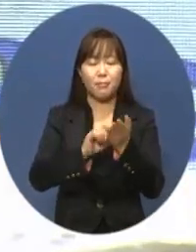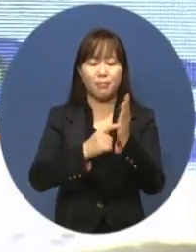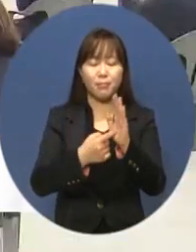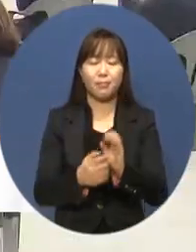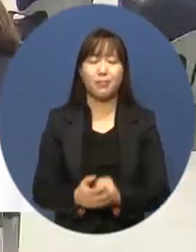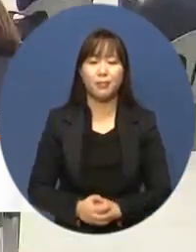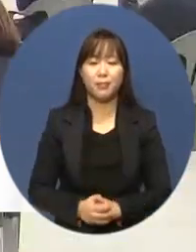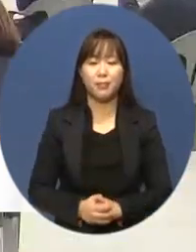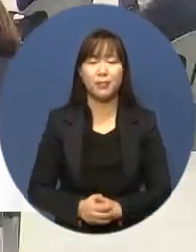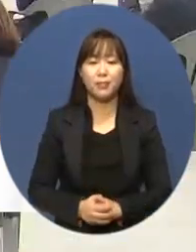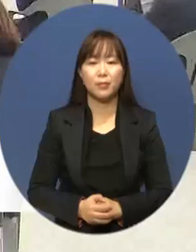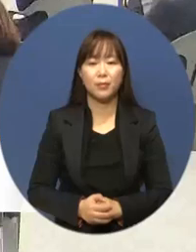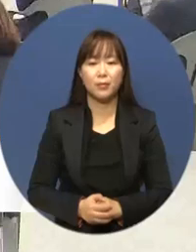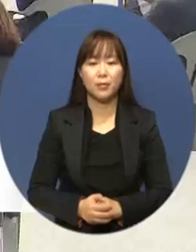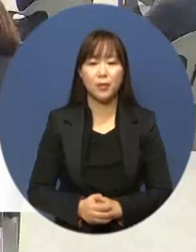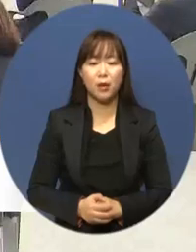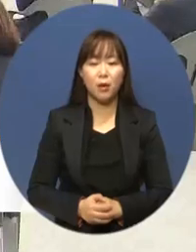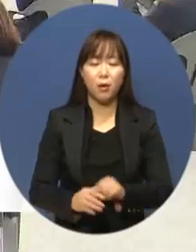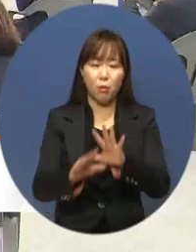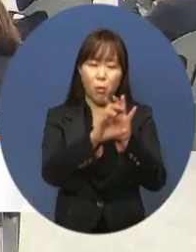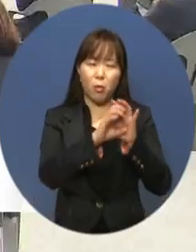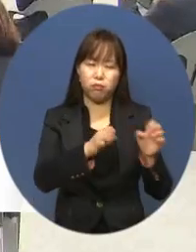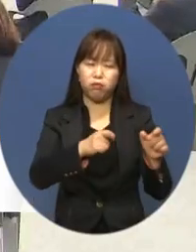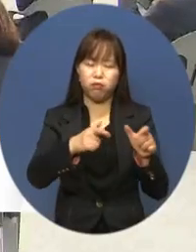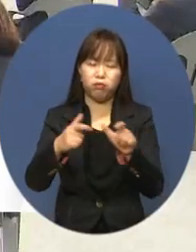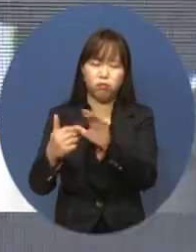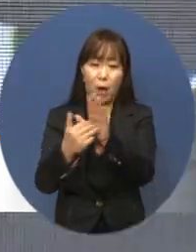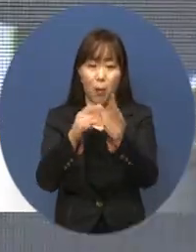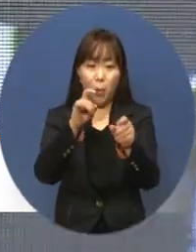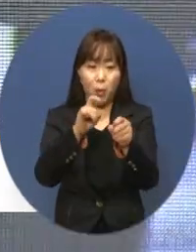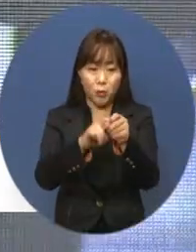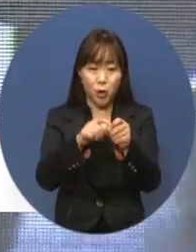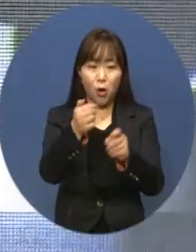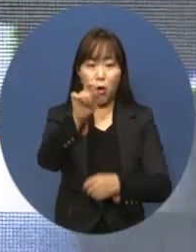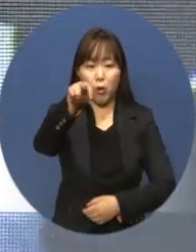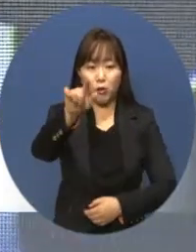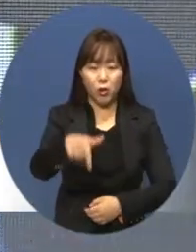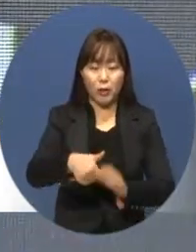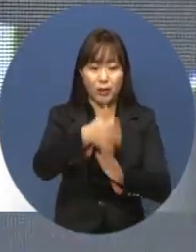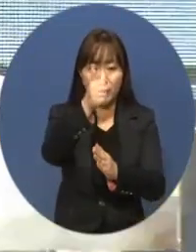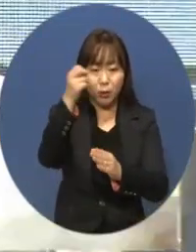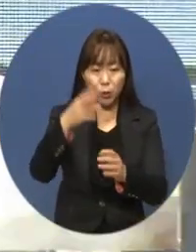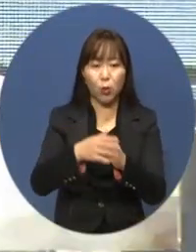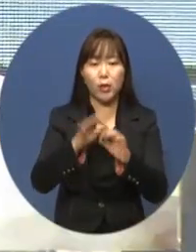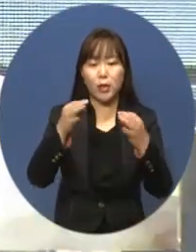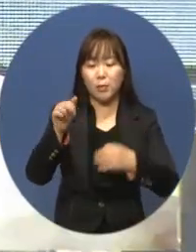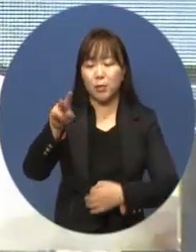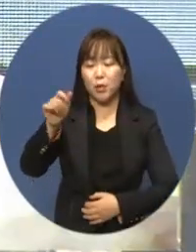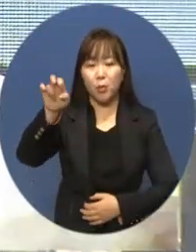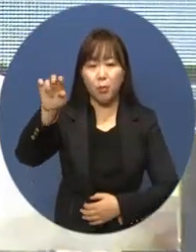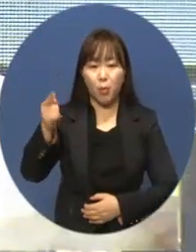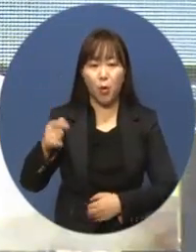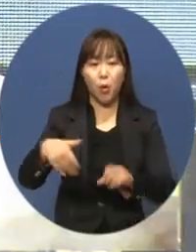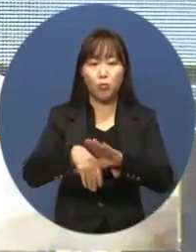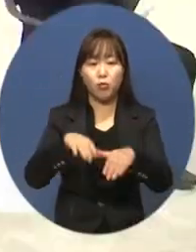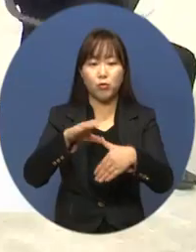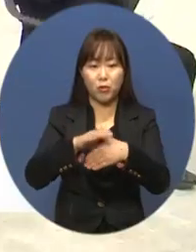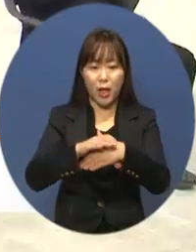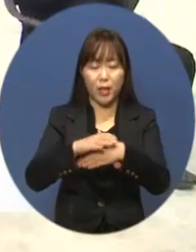가졌습니다. 이날 행사는 코로나19 확산 방지를 위해 허석 순천시장과 김현모